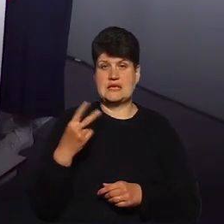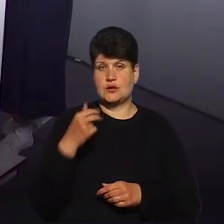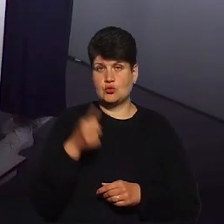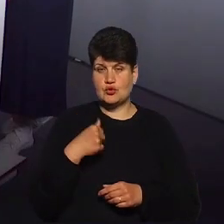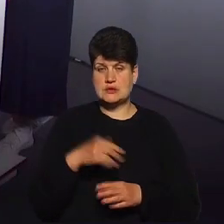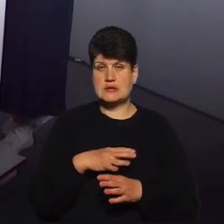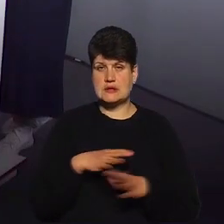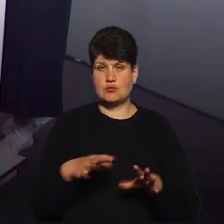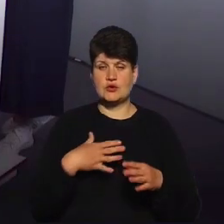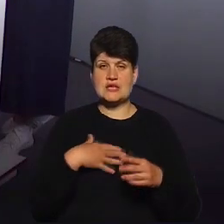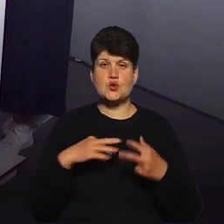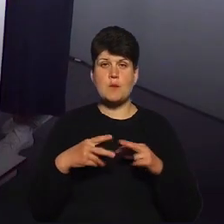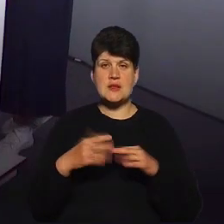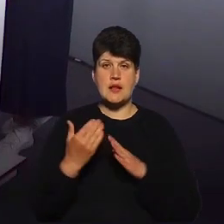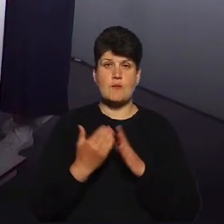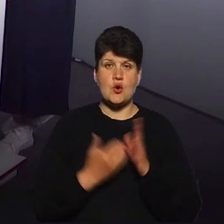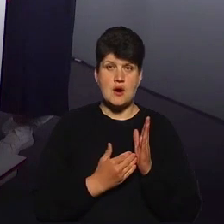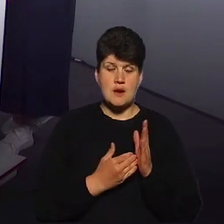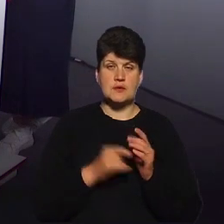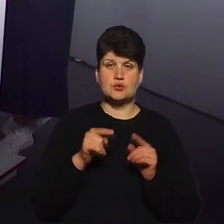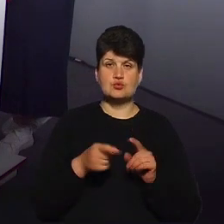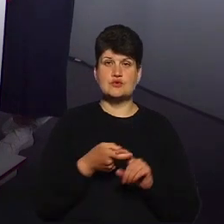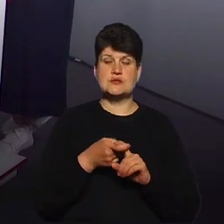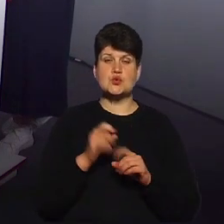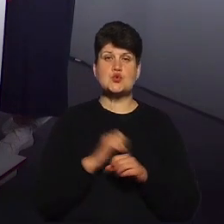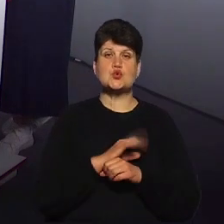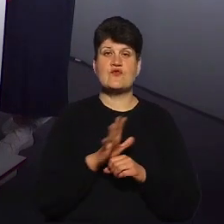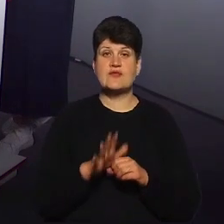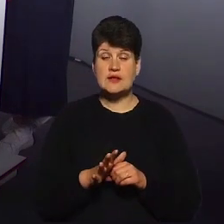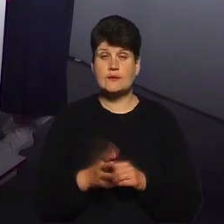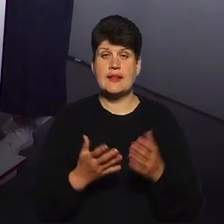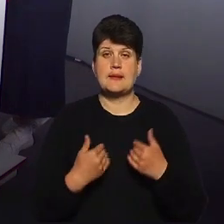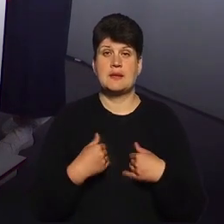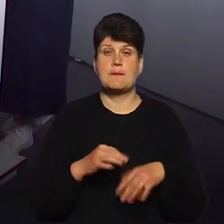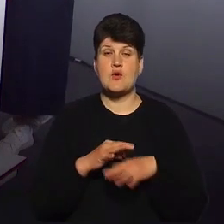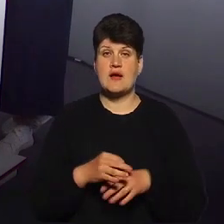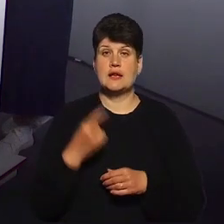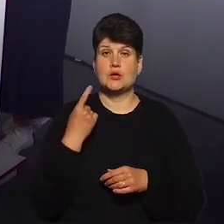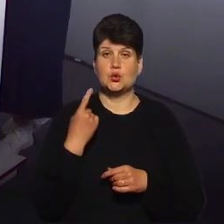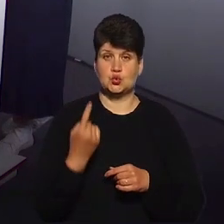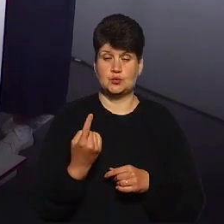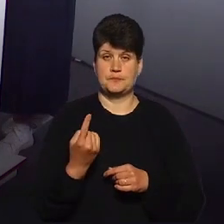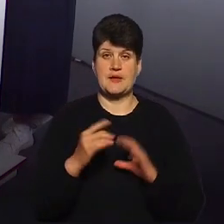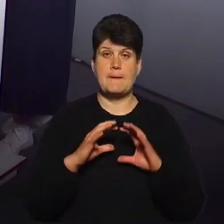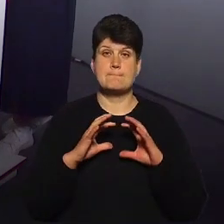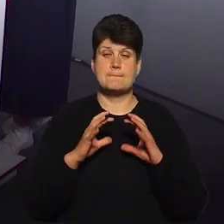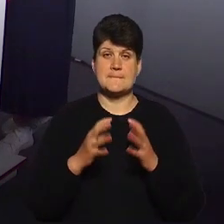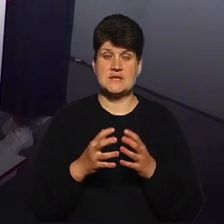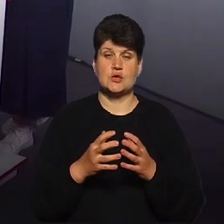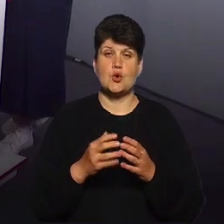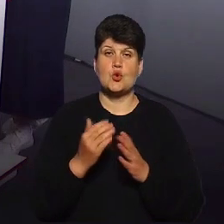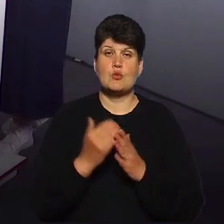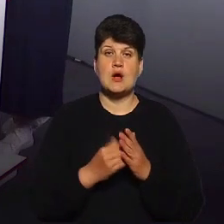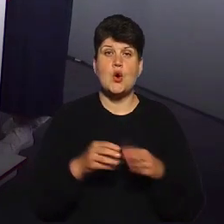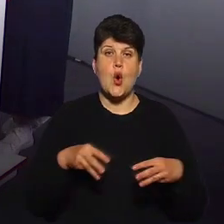обмінна програма, тому що в зв'язку із ковідом, але ми провели одну міжнародну обмінну програму онлайн. Тобто і ми